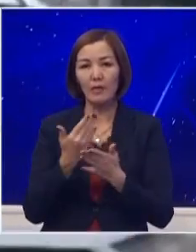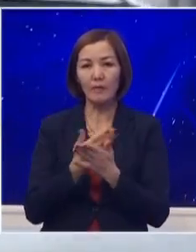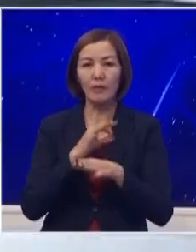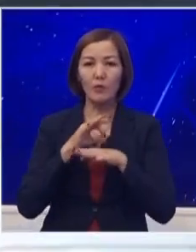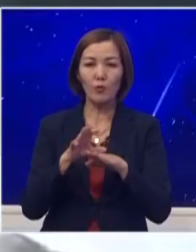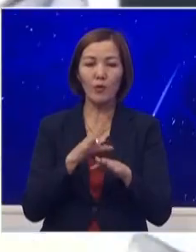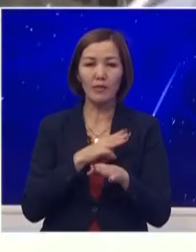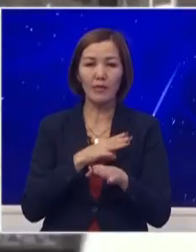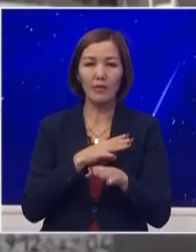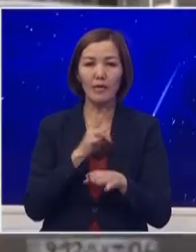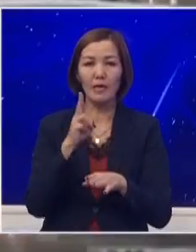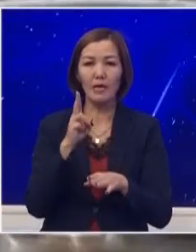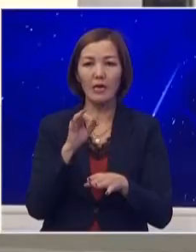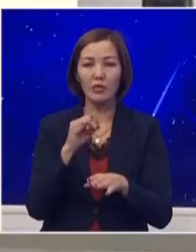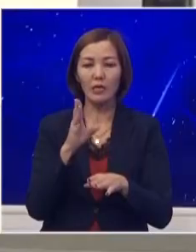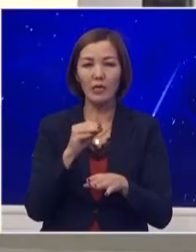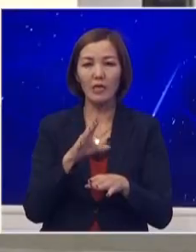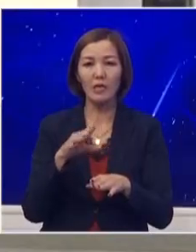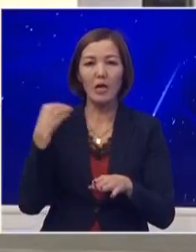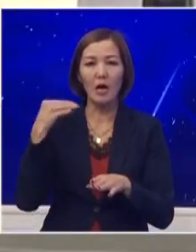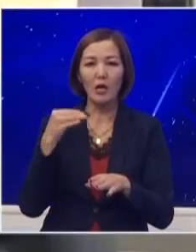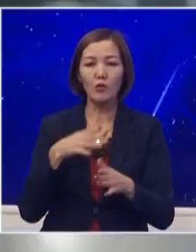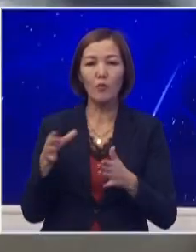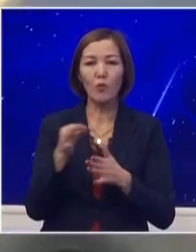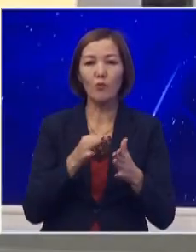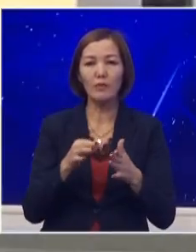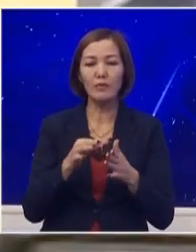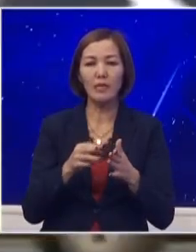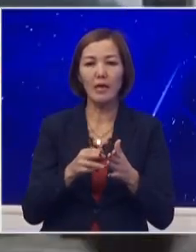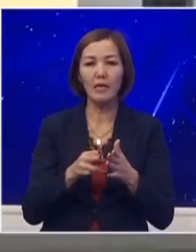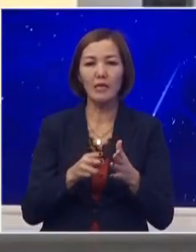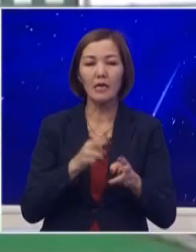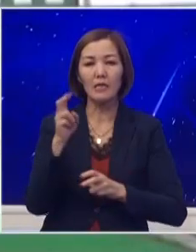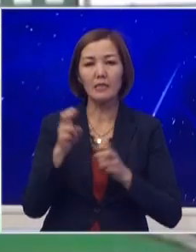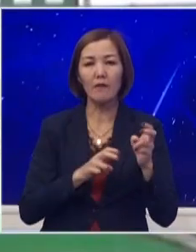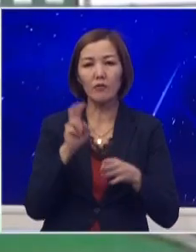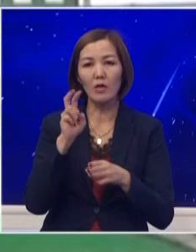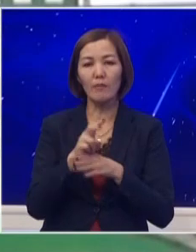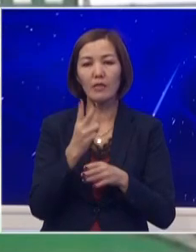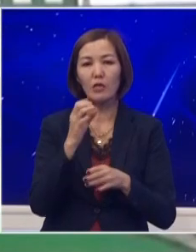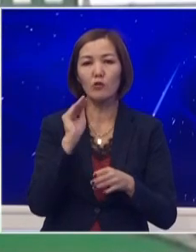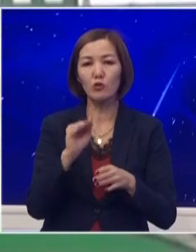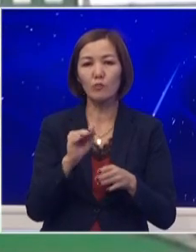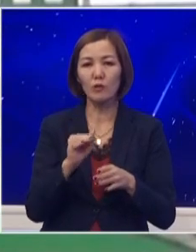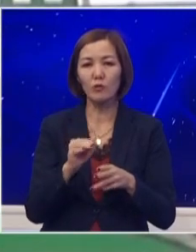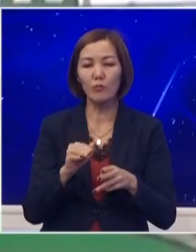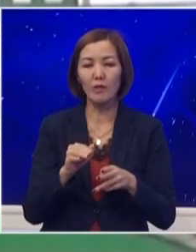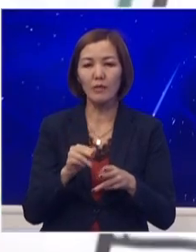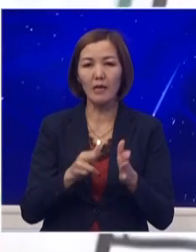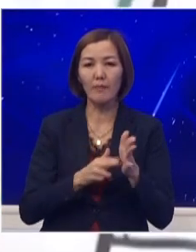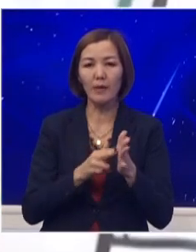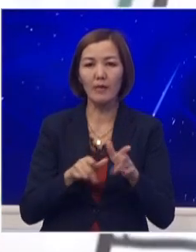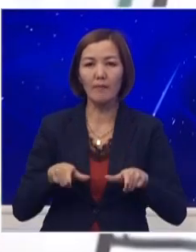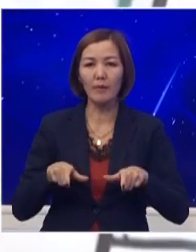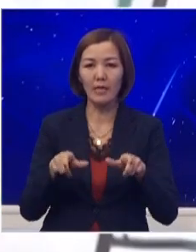кандидат Мейрам Қажыкен Ақтөбе облысындағы рельс зауытына барды. Бұл өндіріс орны жылына 200 мың тоннадан астам рельс шығарады.